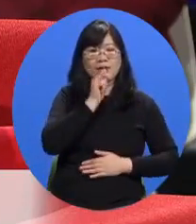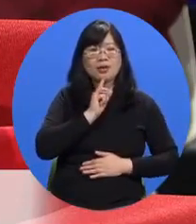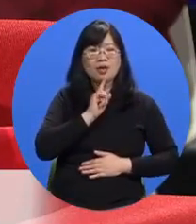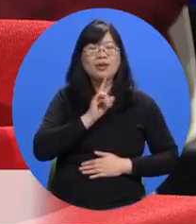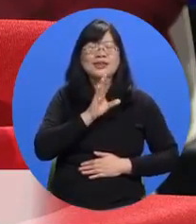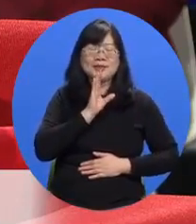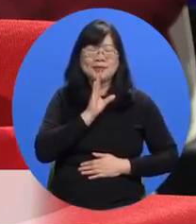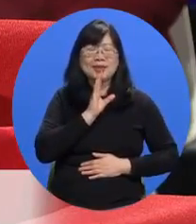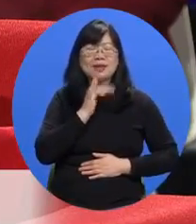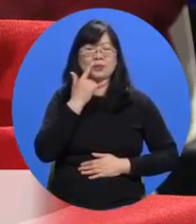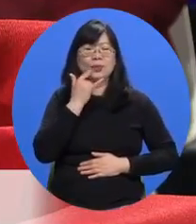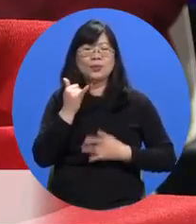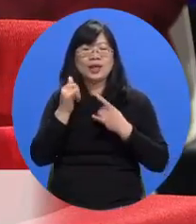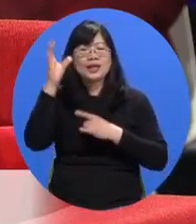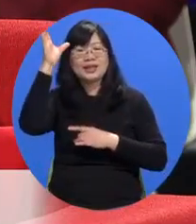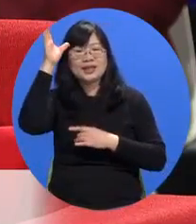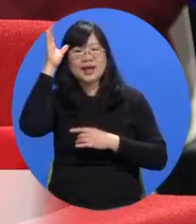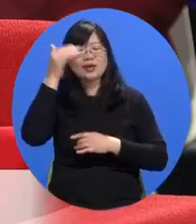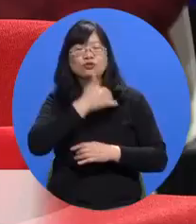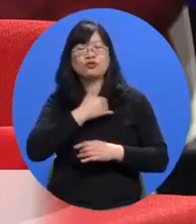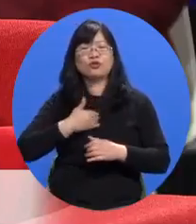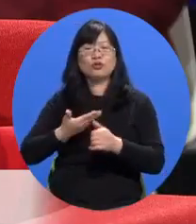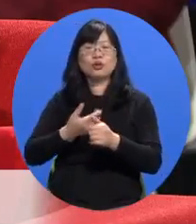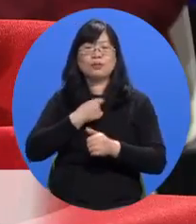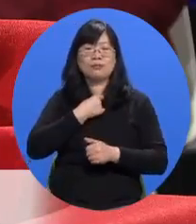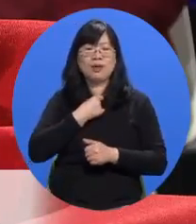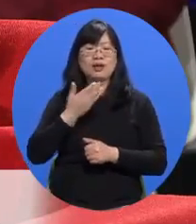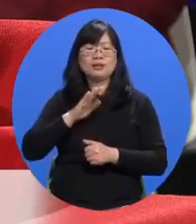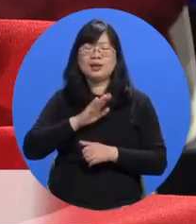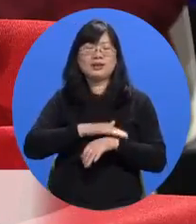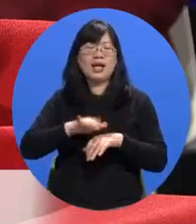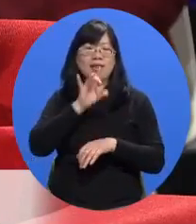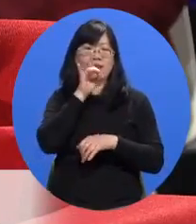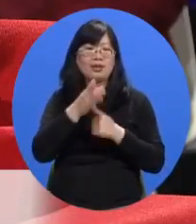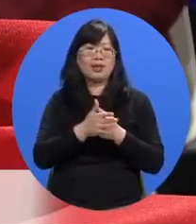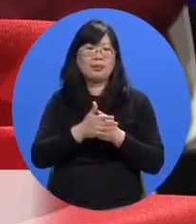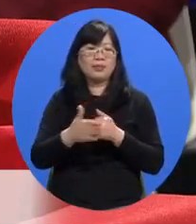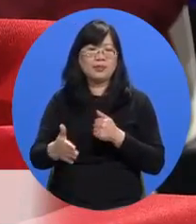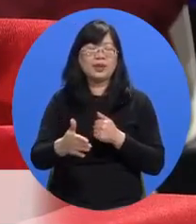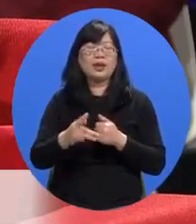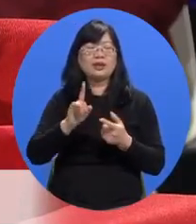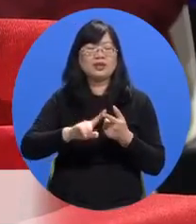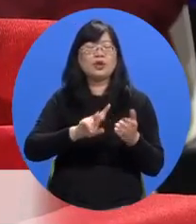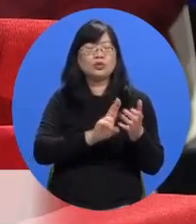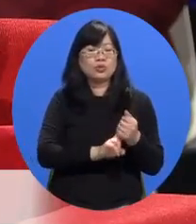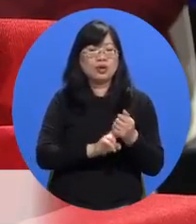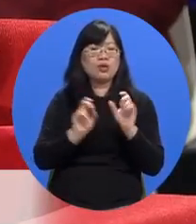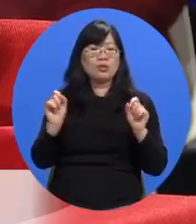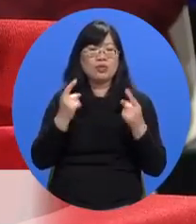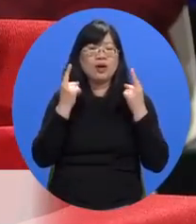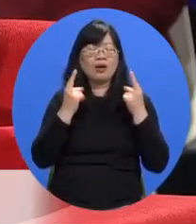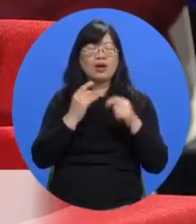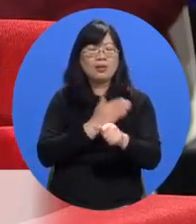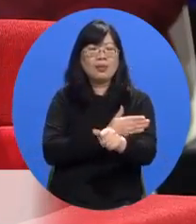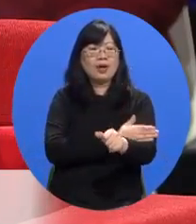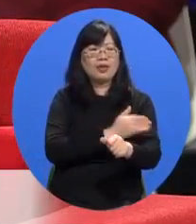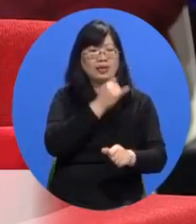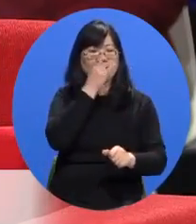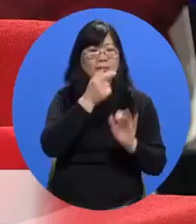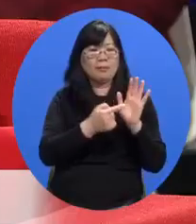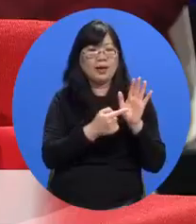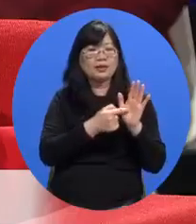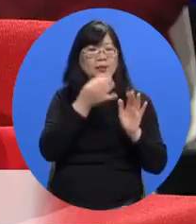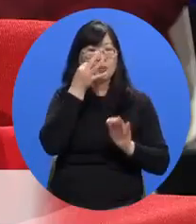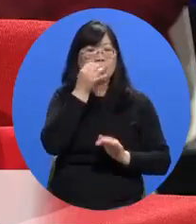되고 싶어요. 부모의 기대를 충족시키고 싶어요. 근데 네. 그게 안 되니까 아이들이 그걸 숨기면서 왜곡되고 이제 그런 반응을